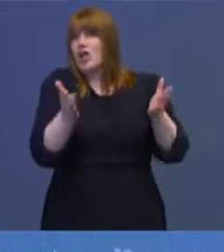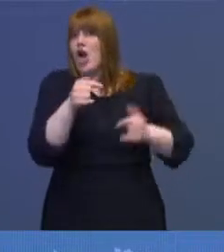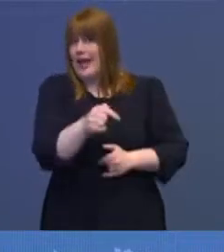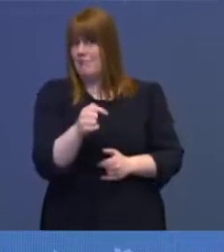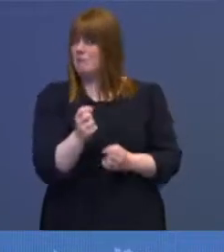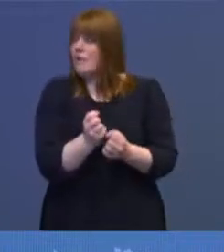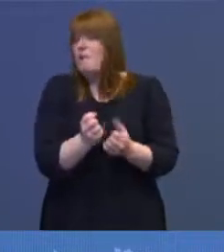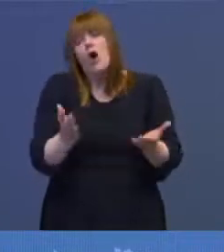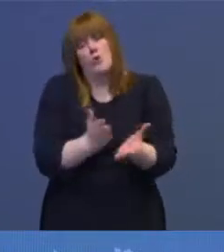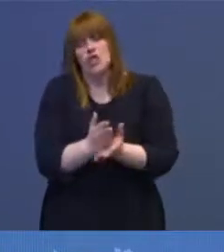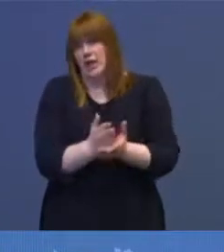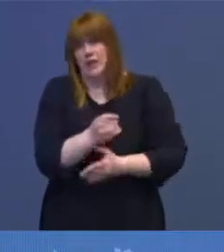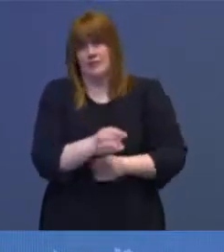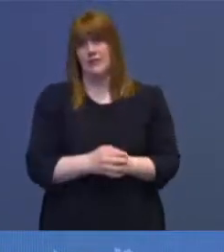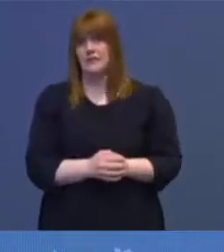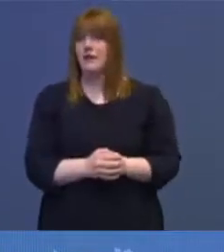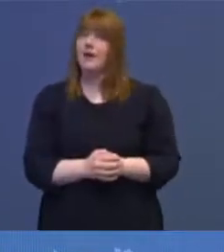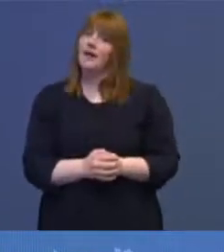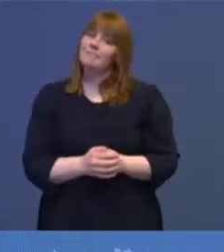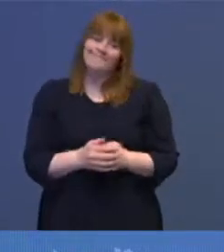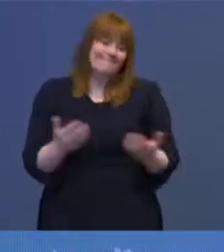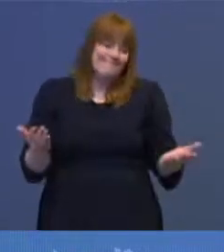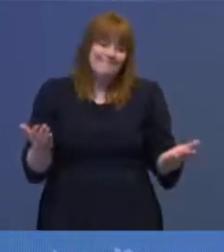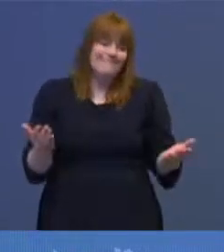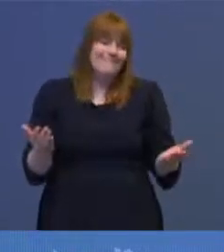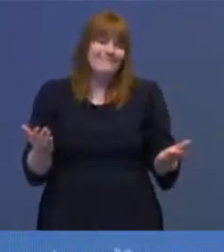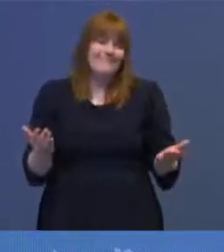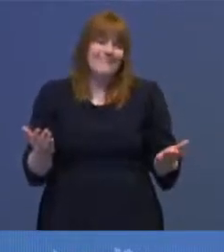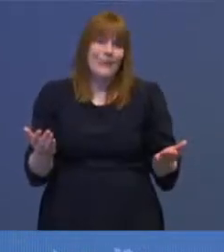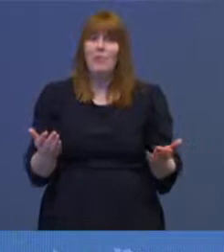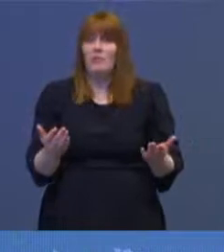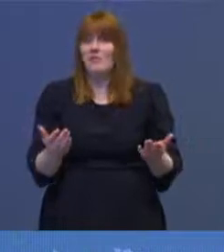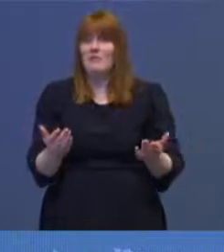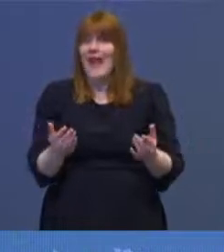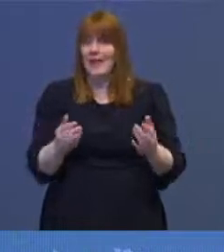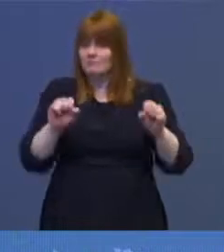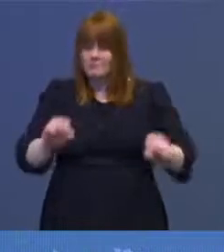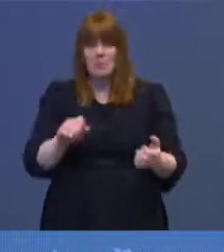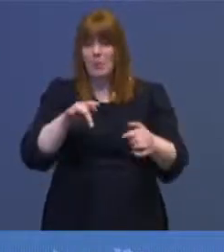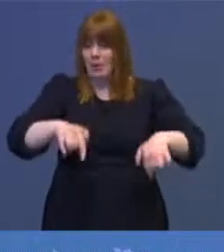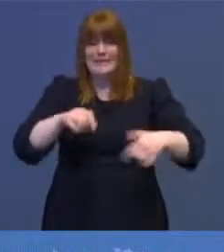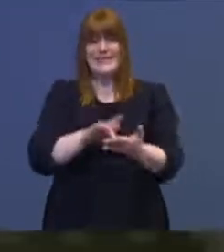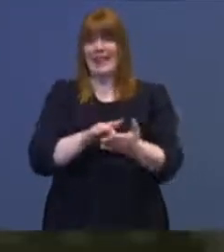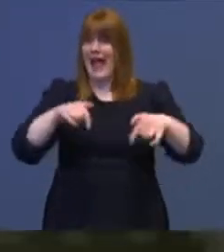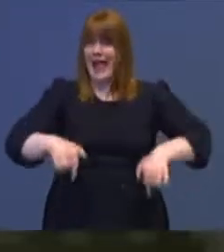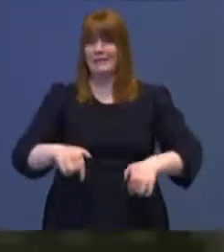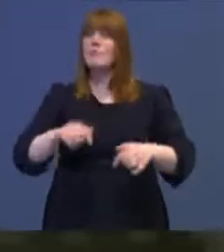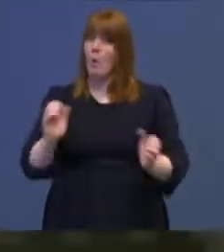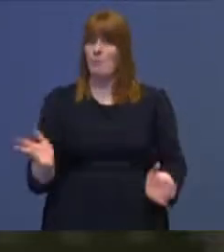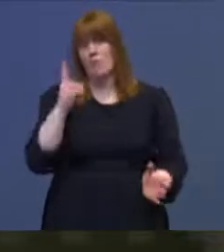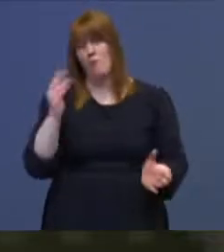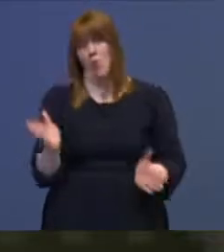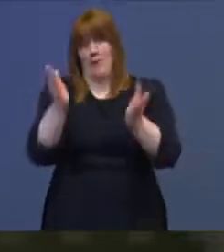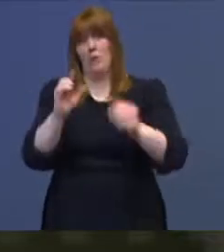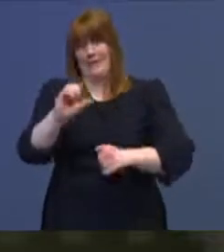Så det utgangspunkt i der vi ligger, og de vi at vi opprettholder det. Så sa